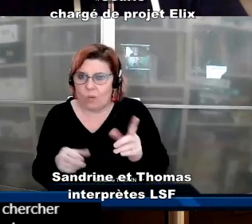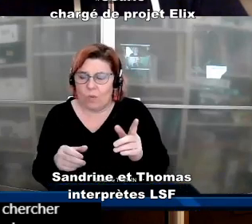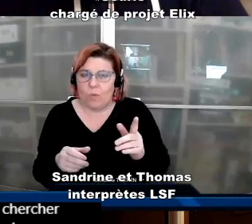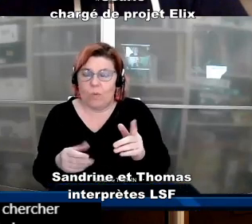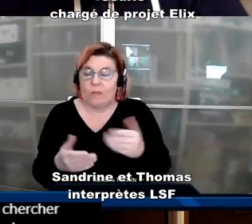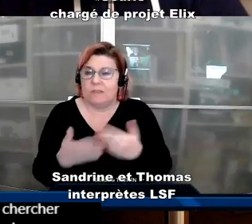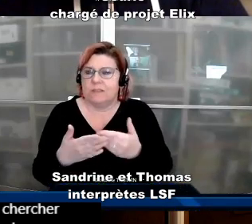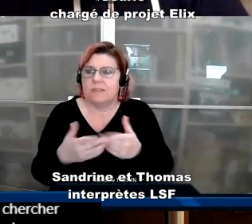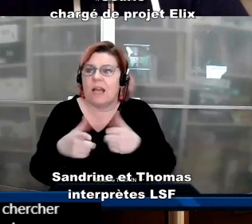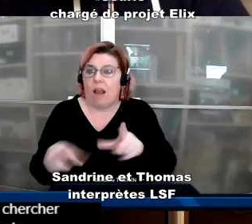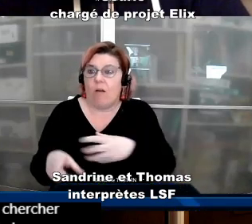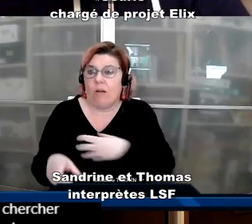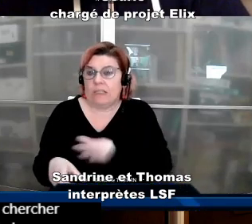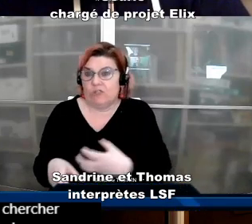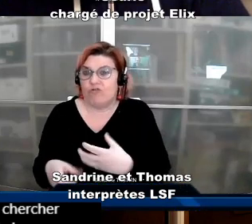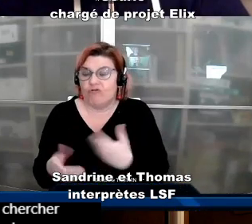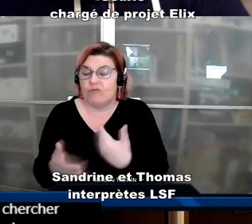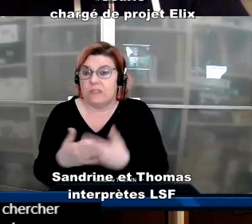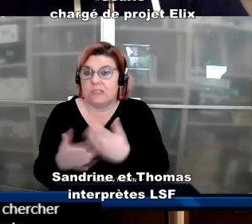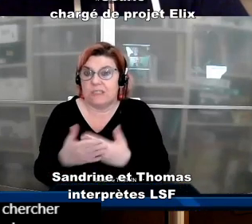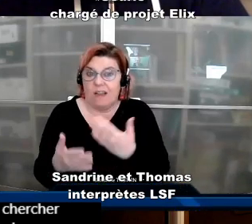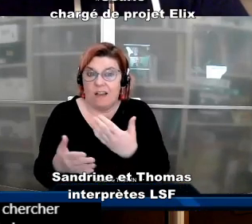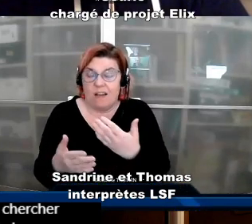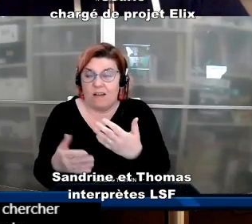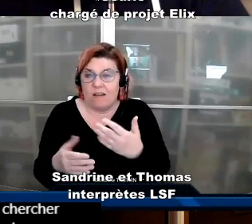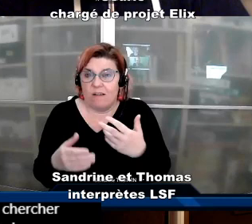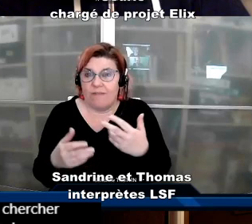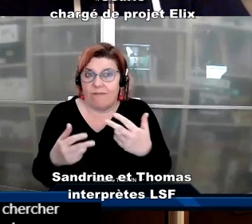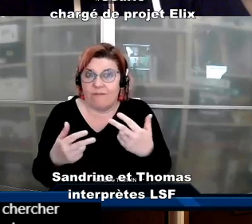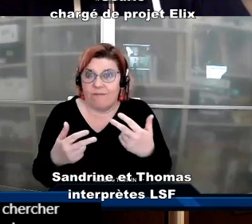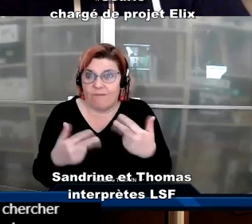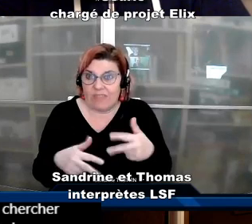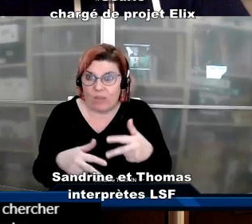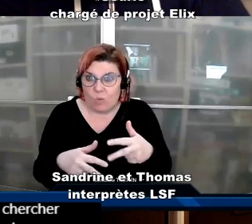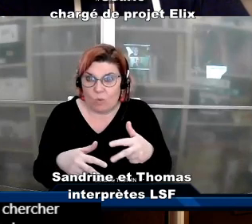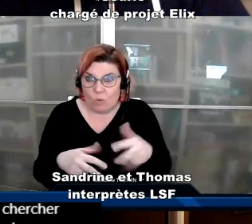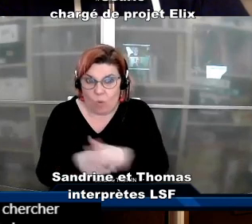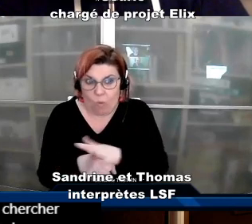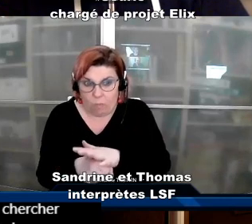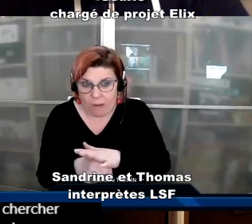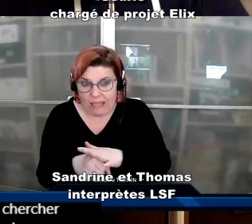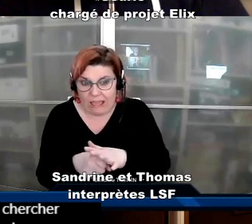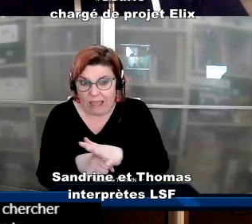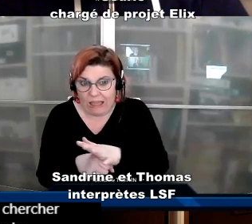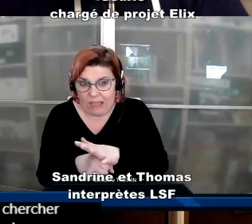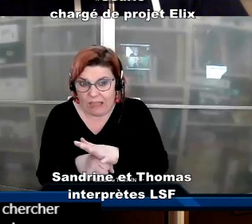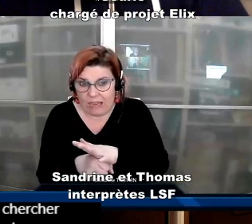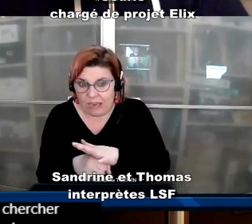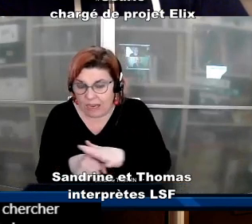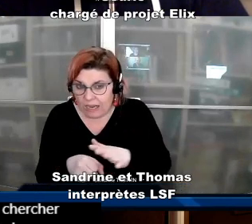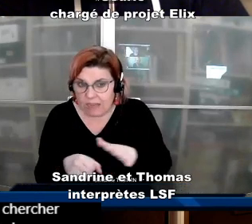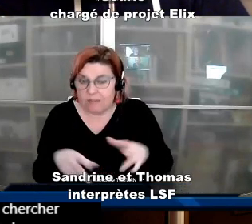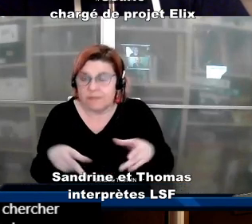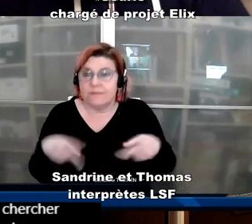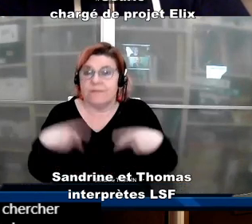c'est compliqué de faire un signaire en vidéo complet. Enfin, c'est une vie suffirait pas, il y a tellement de mots dans la langue